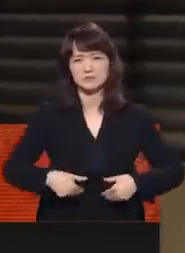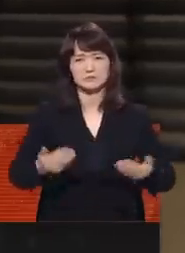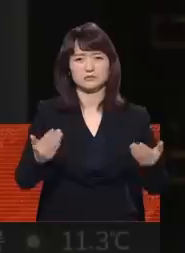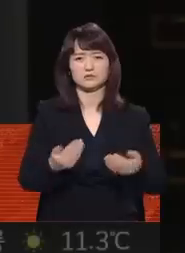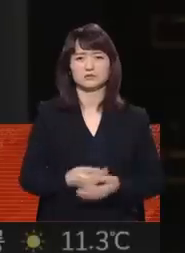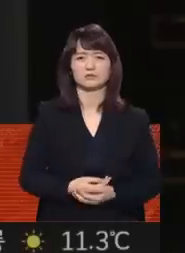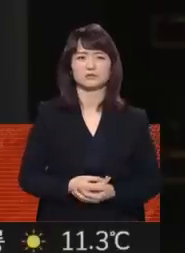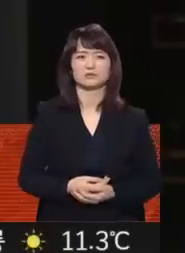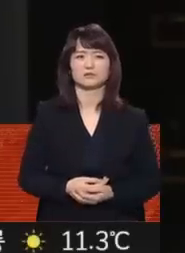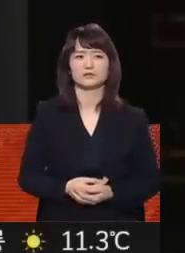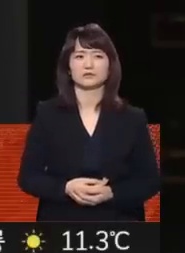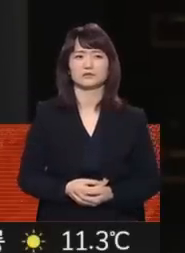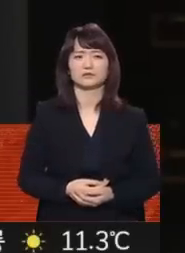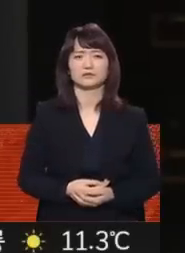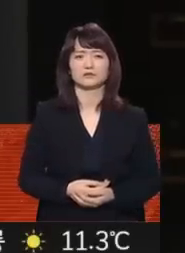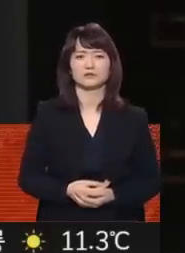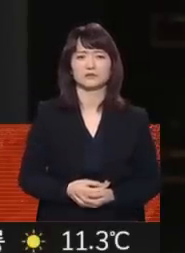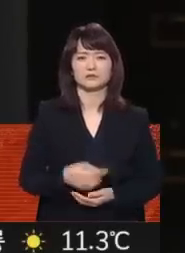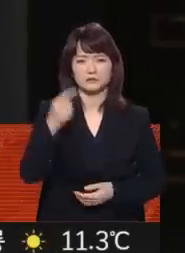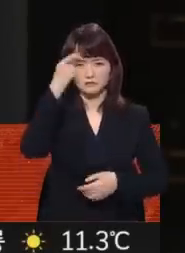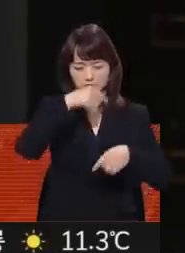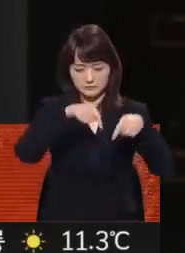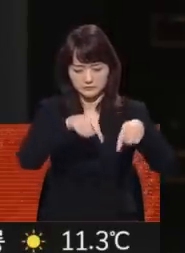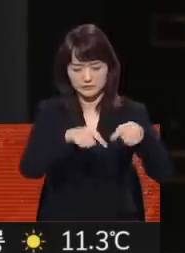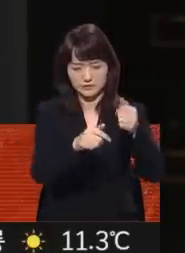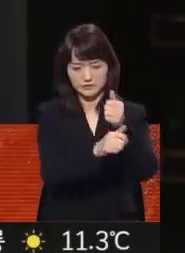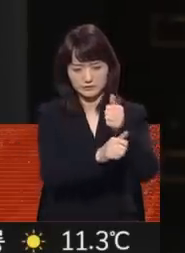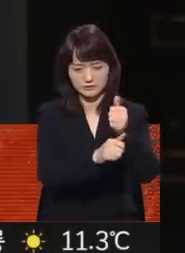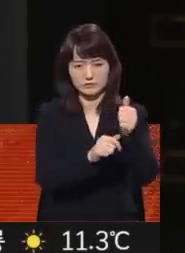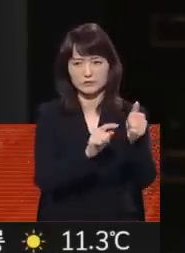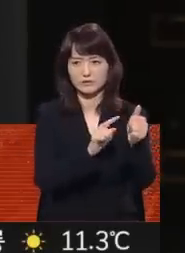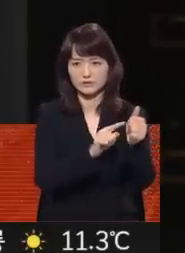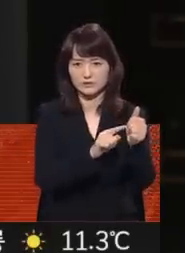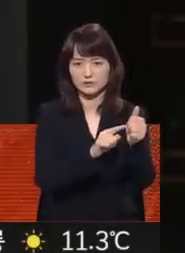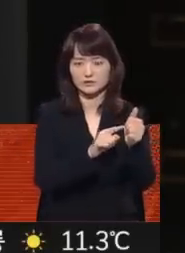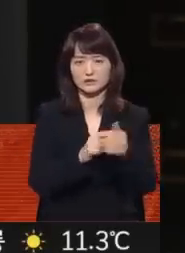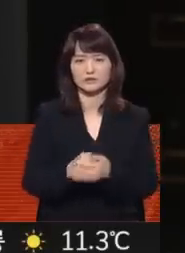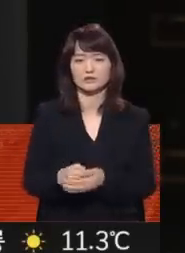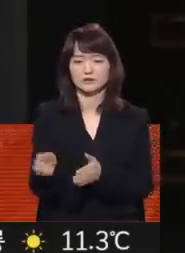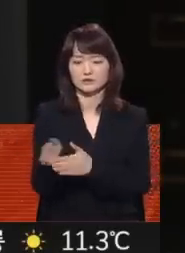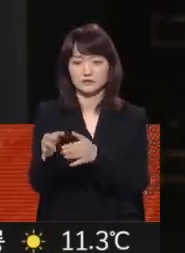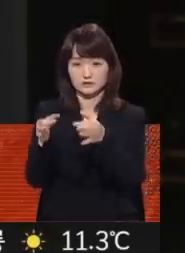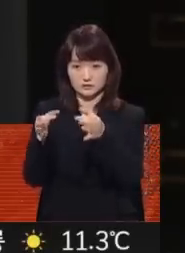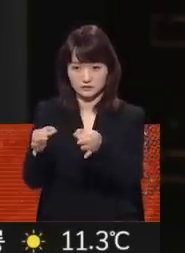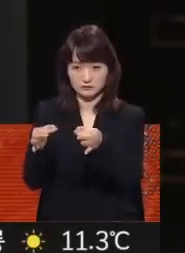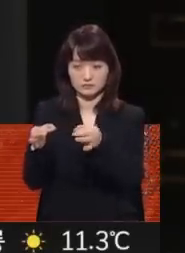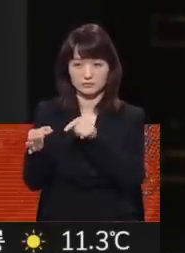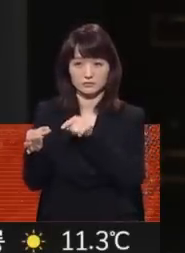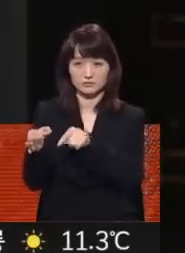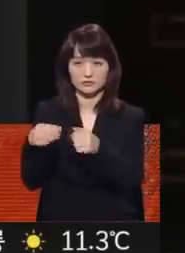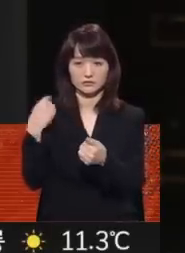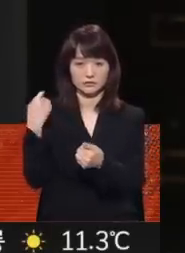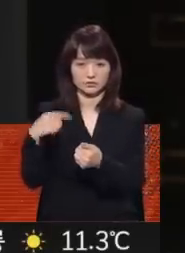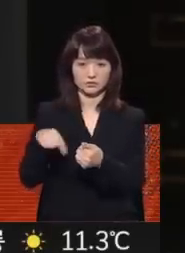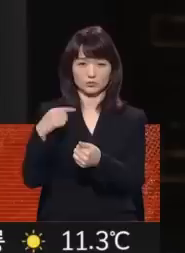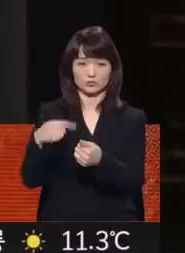그런데이 사건 이후에이 면접관들을 대상으로이 신협 역시도 무슨 교육을